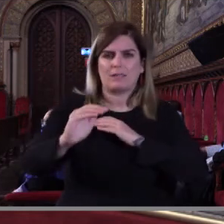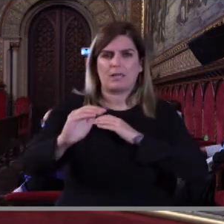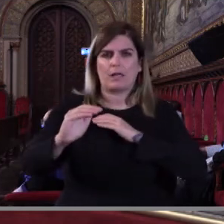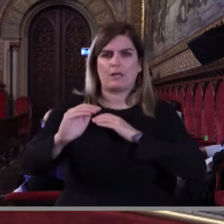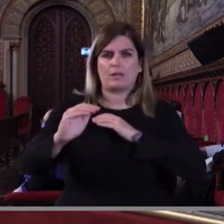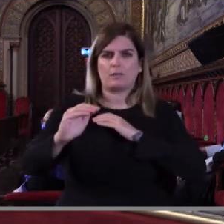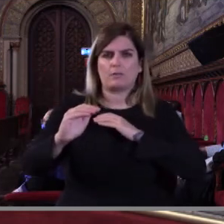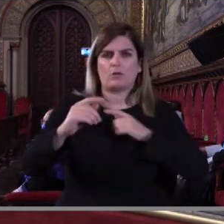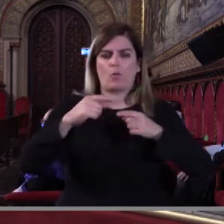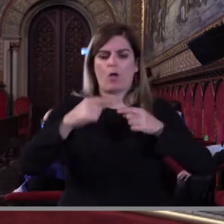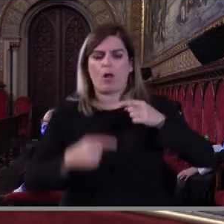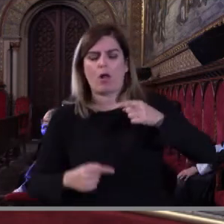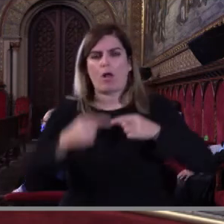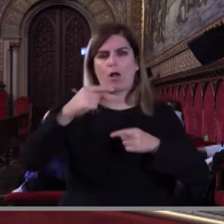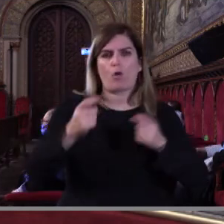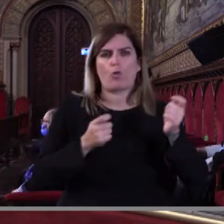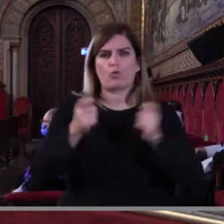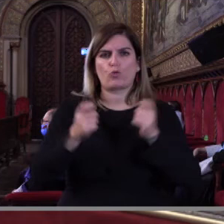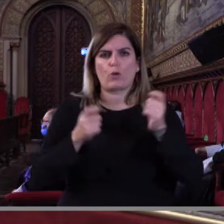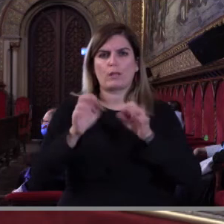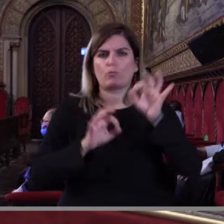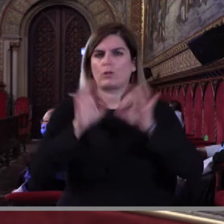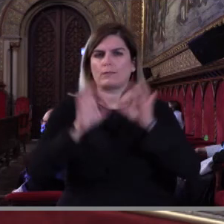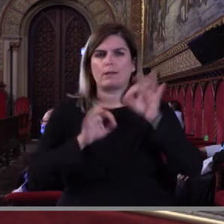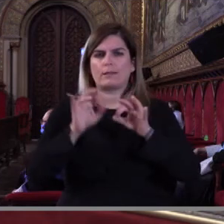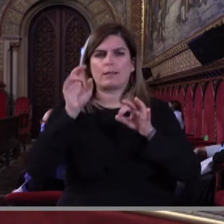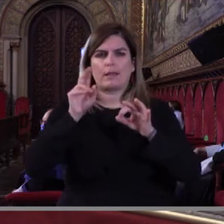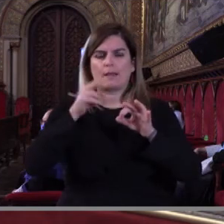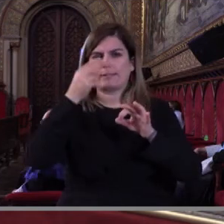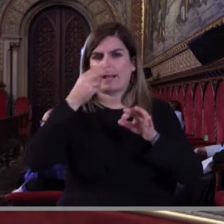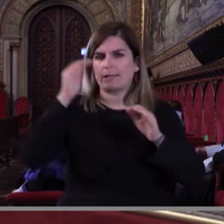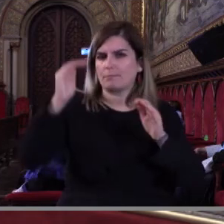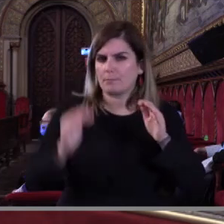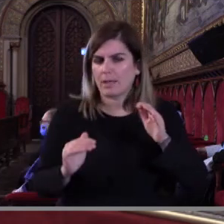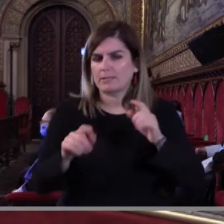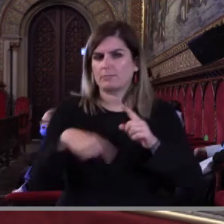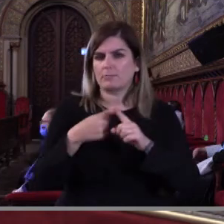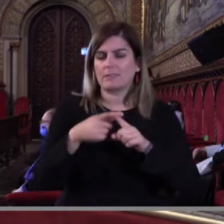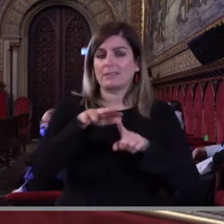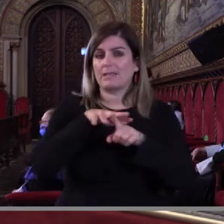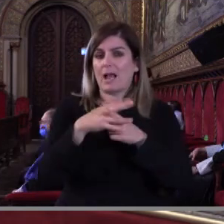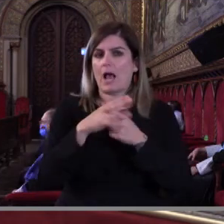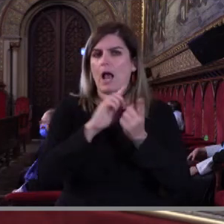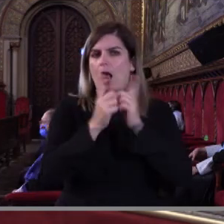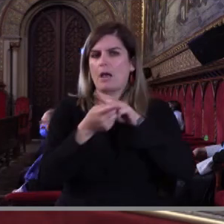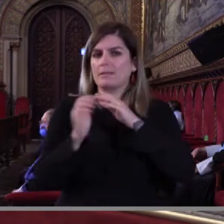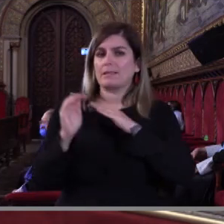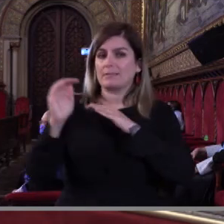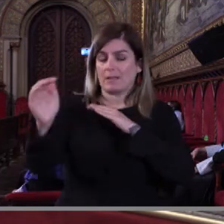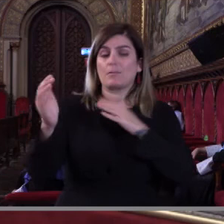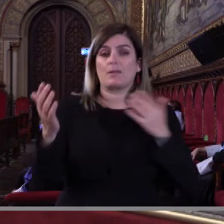inflació controlada, tipus d'interès baixos, tipus de canvi estable i aquesta bateria d'ajuts que realment